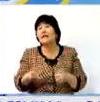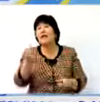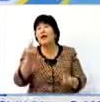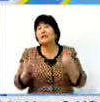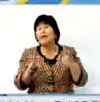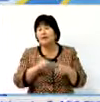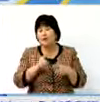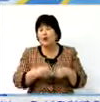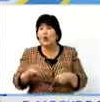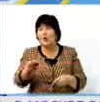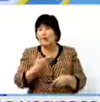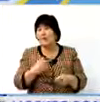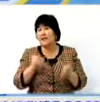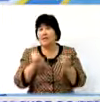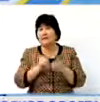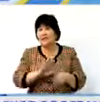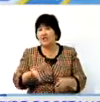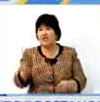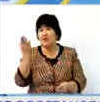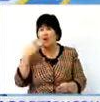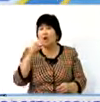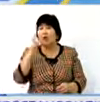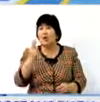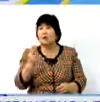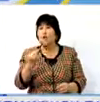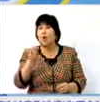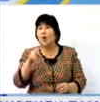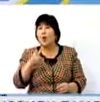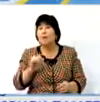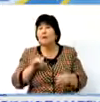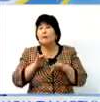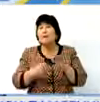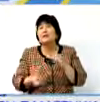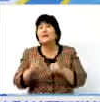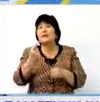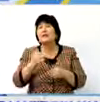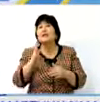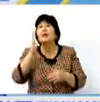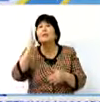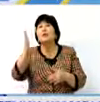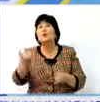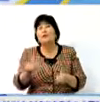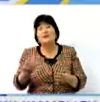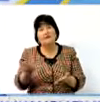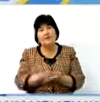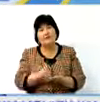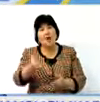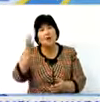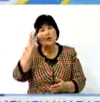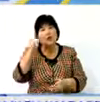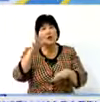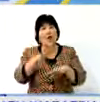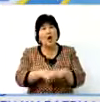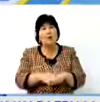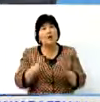с которыми мы не встречались раньше. Социология также помогает выяснить тенденции развития на будущее, выработать научно